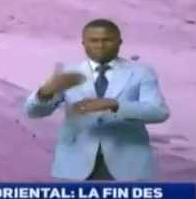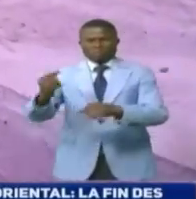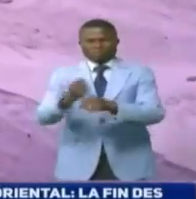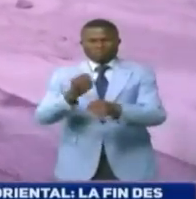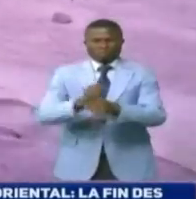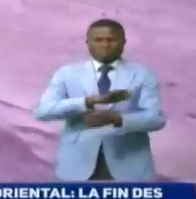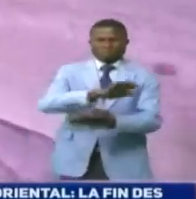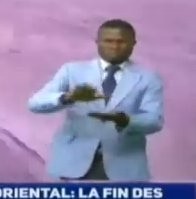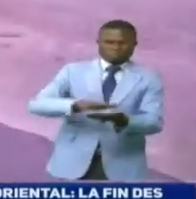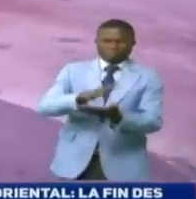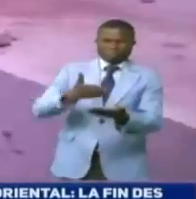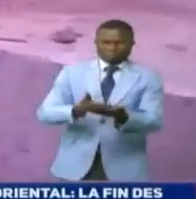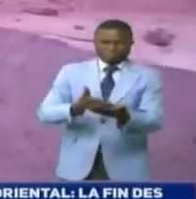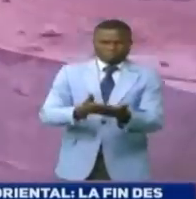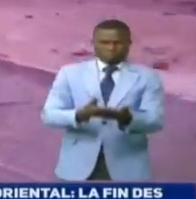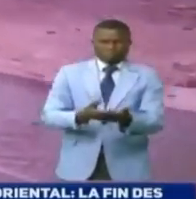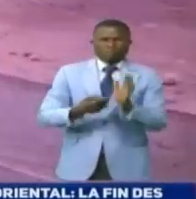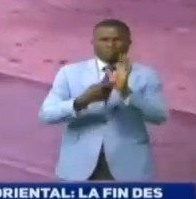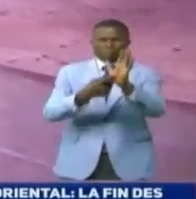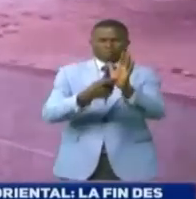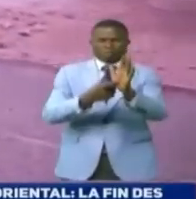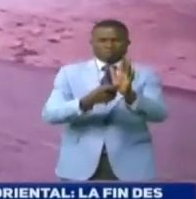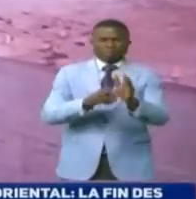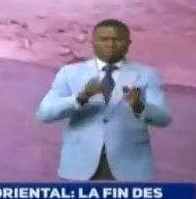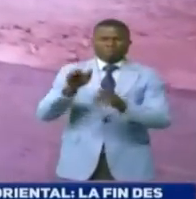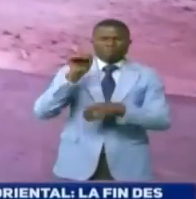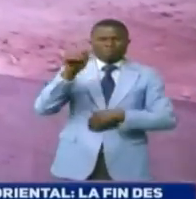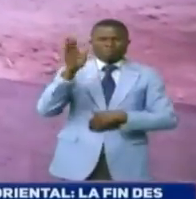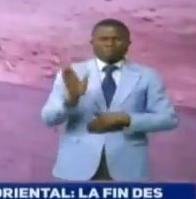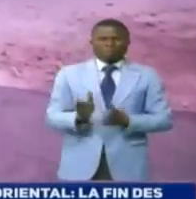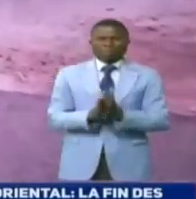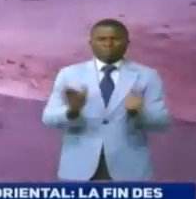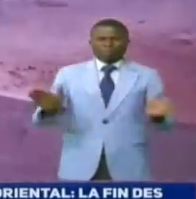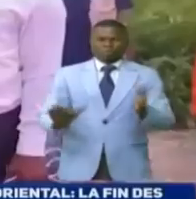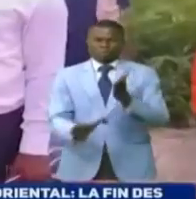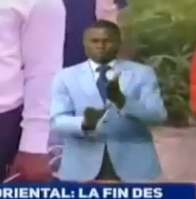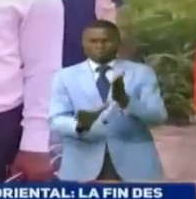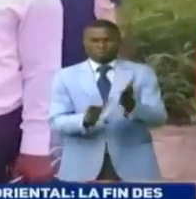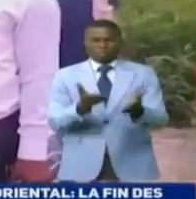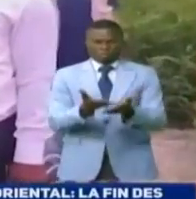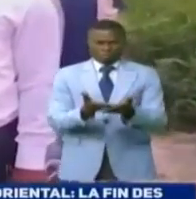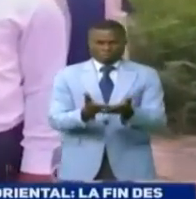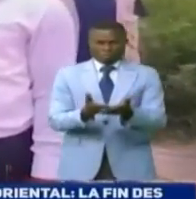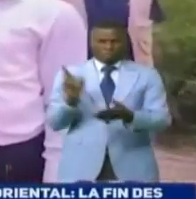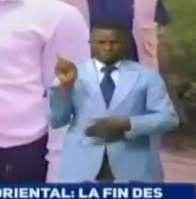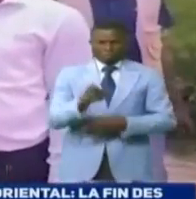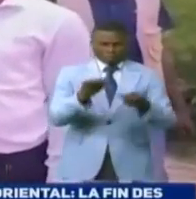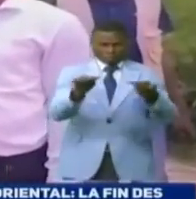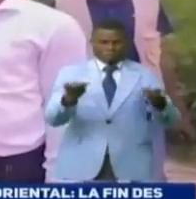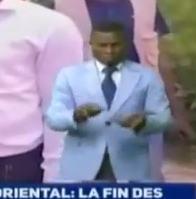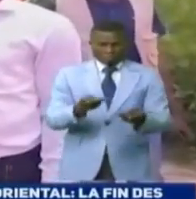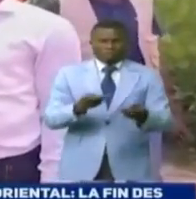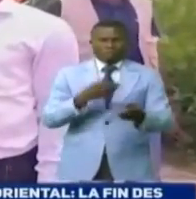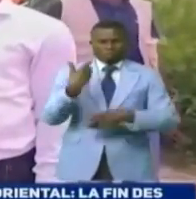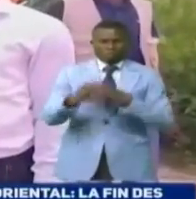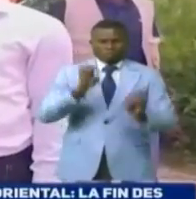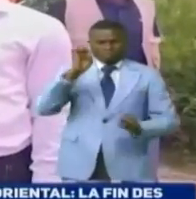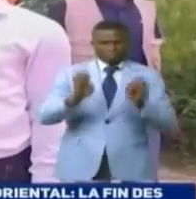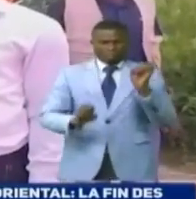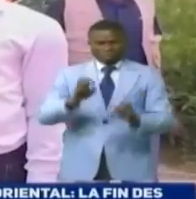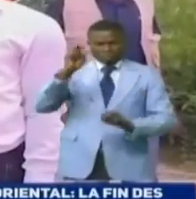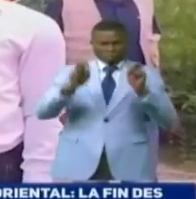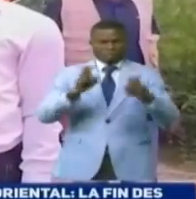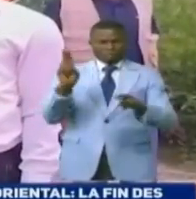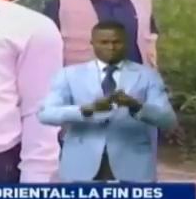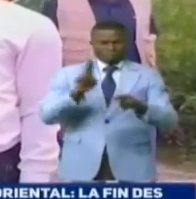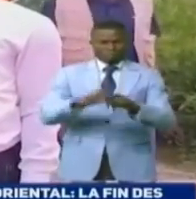de remblayage. L'expression faciale du directeur général adjoint de l'Office des routes, redescendu sur le lieu pour évaluer les niveaux de